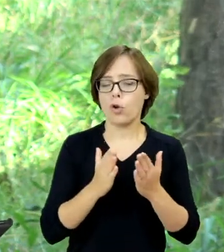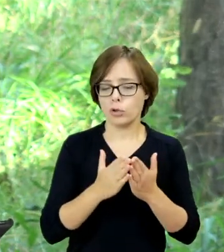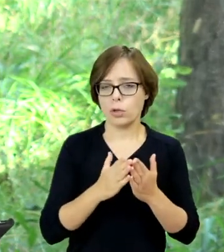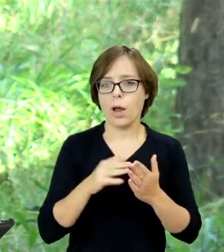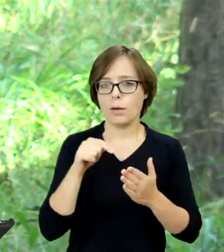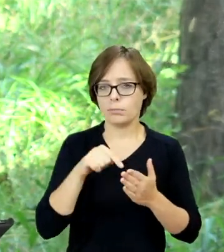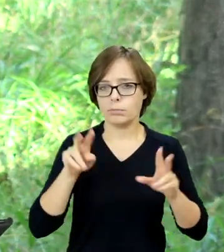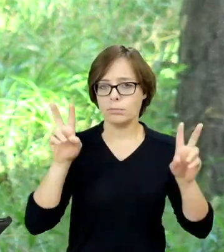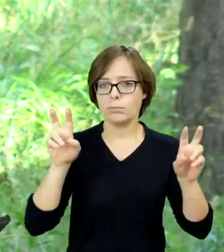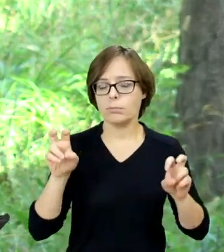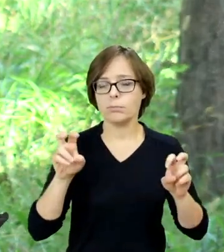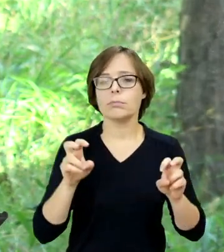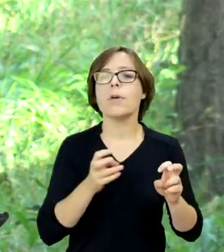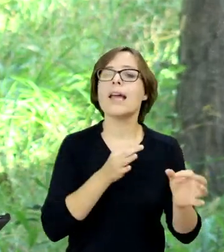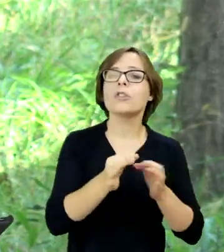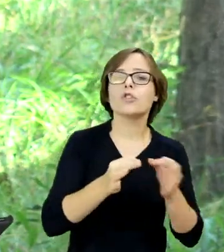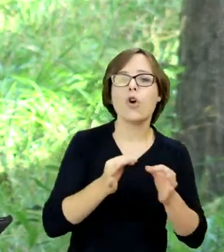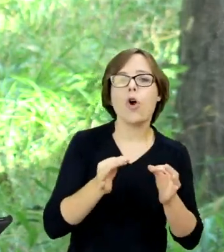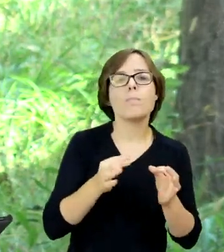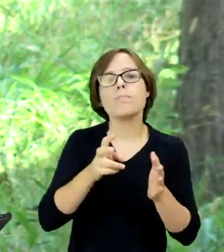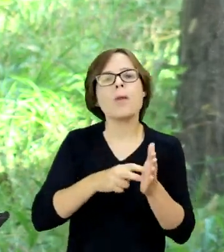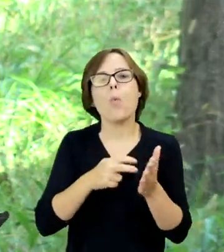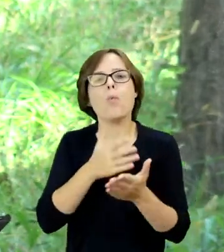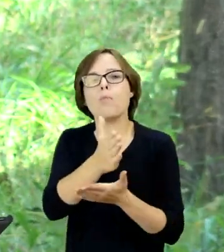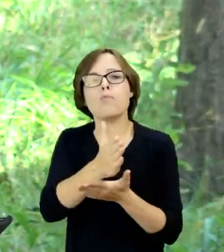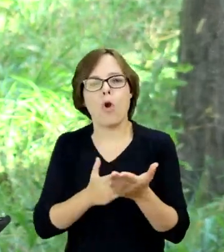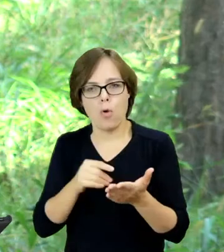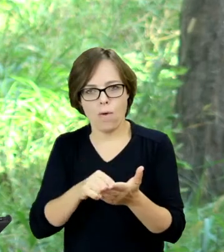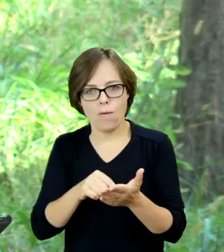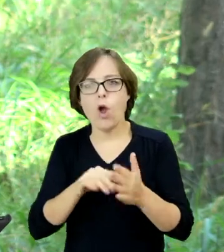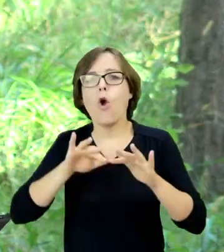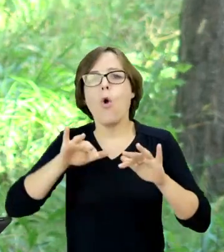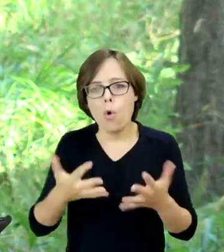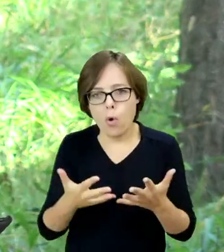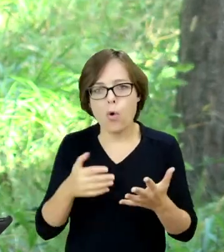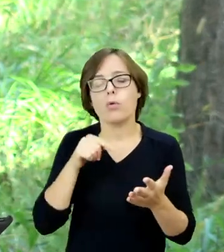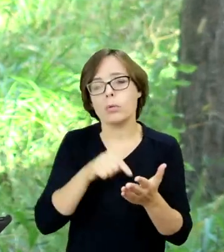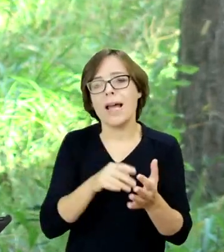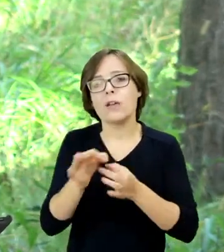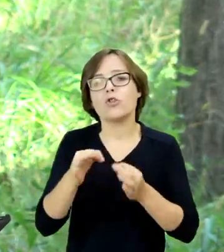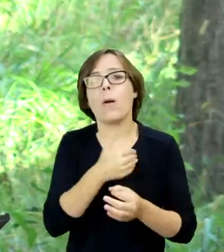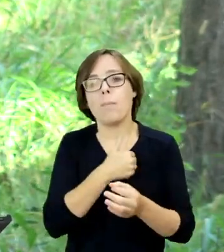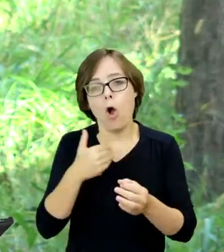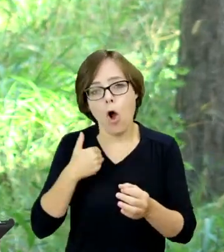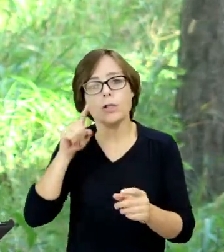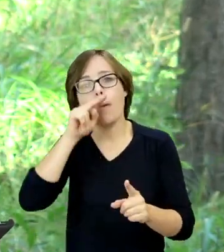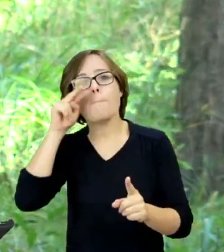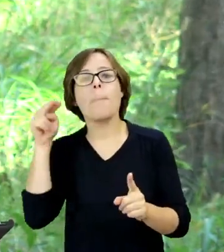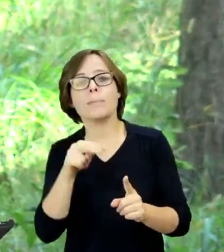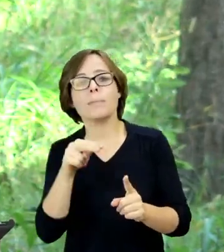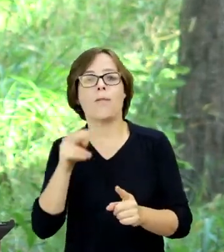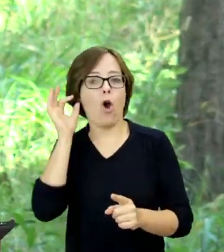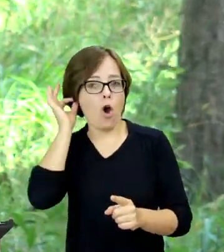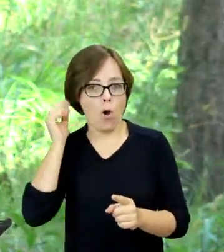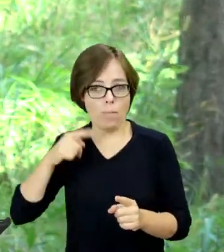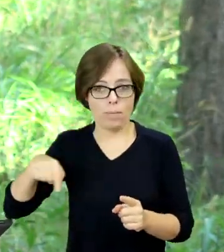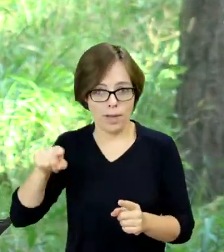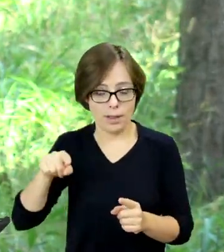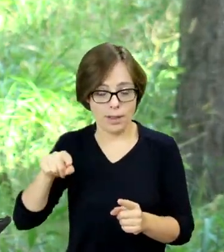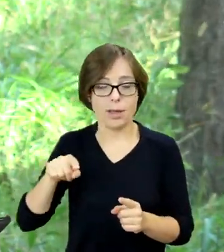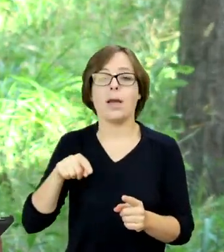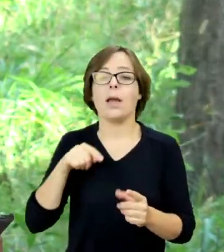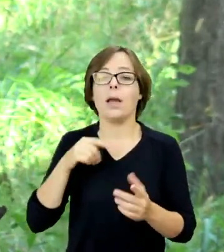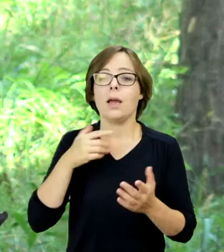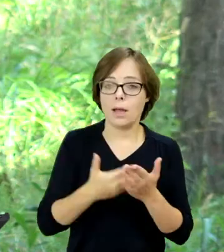jest w największym skrócie rzecz ujmując historią Polski pisaną z perspektywy kobiet. Którą z tych bohaterek